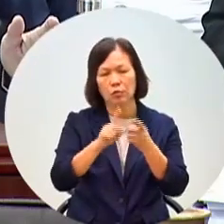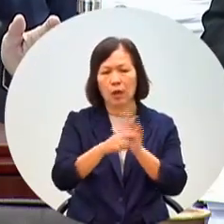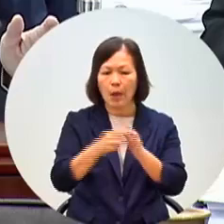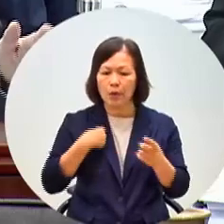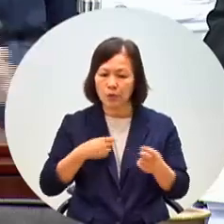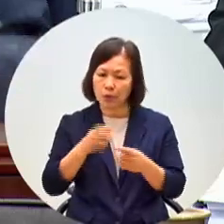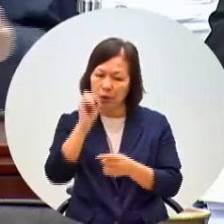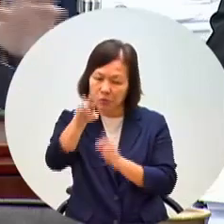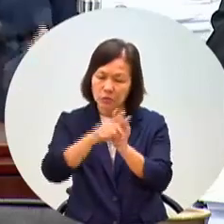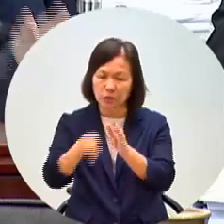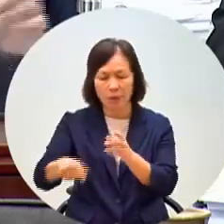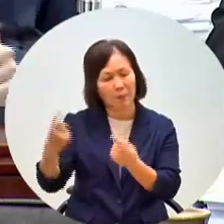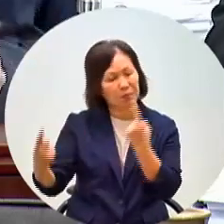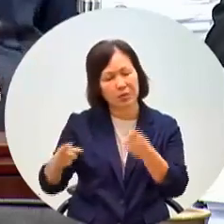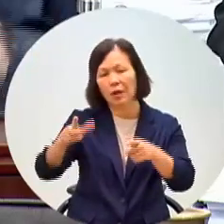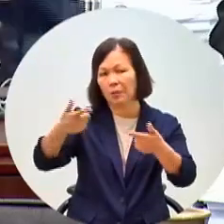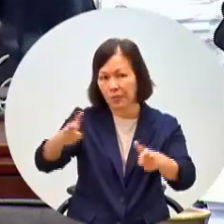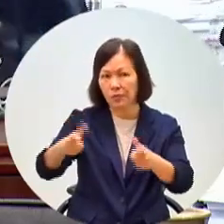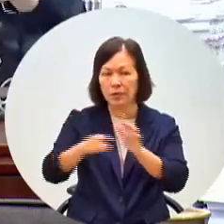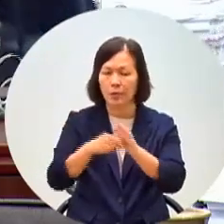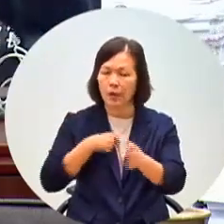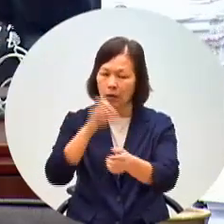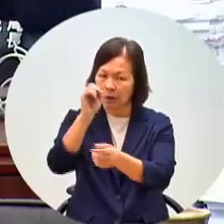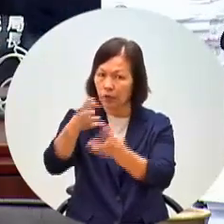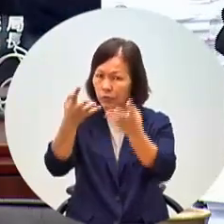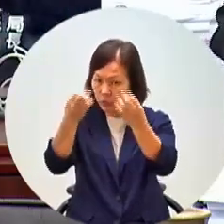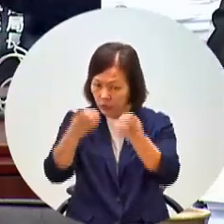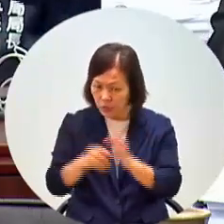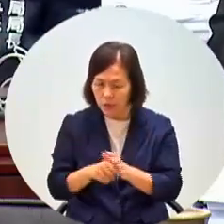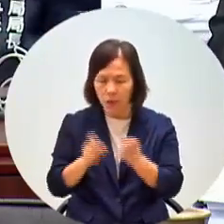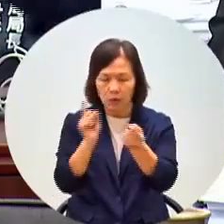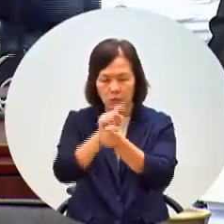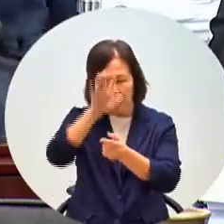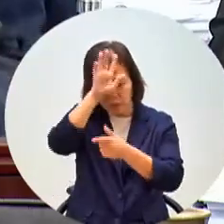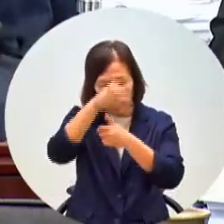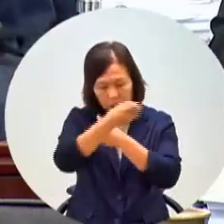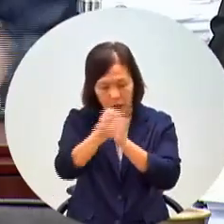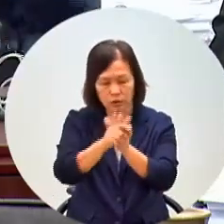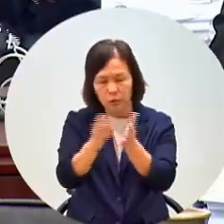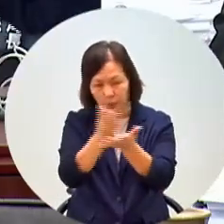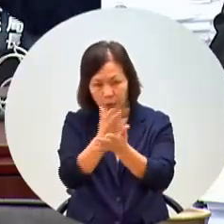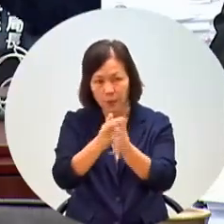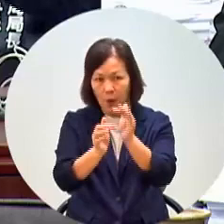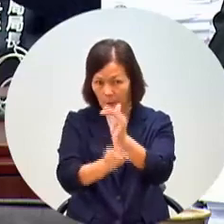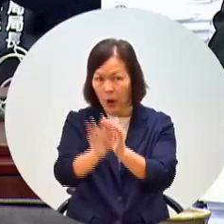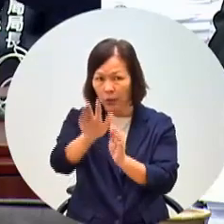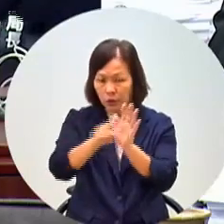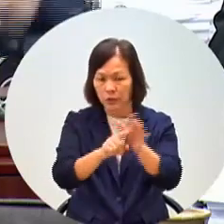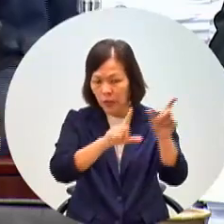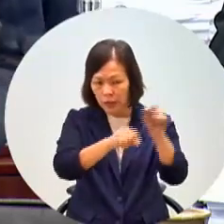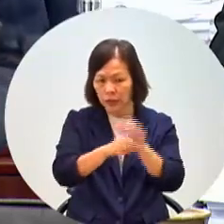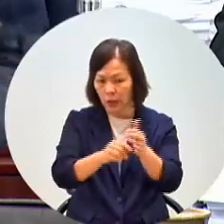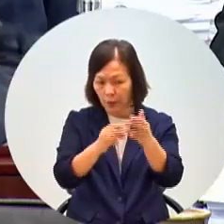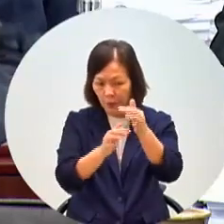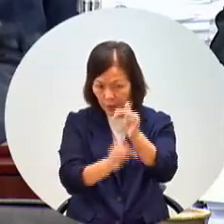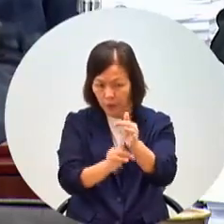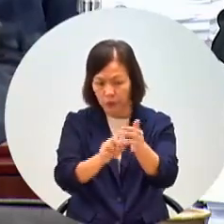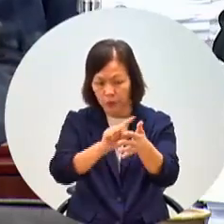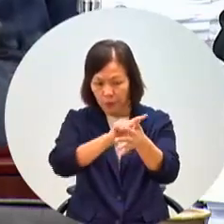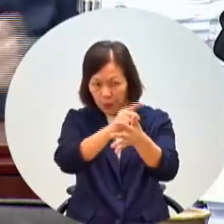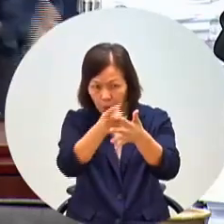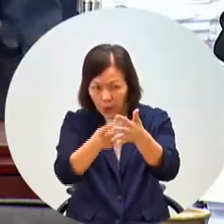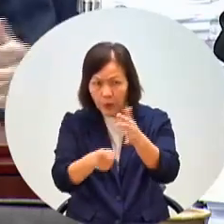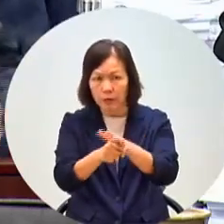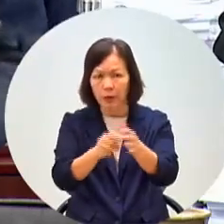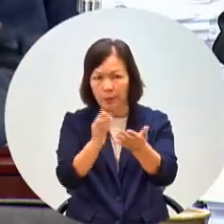较，我讲这个数字是说我们对疫情有一个评估的一个标准，我们就按照疫情的评估的一个标准。